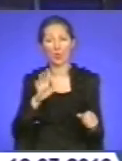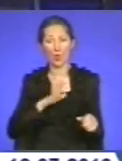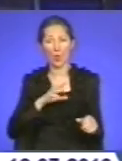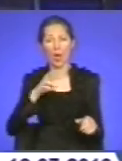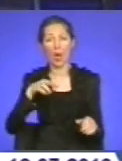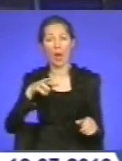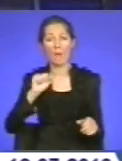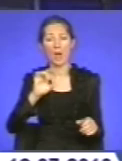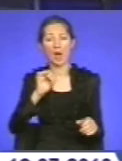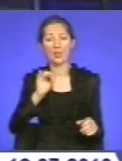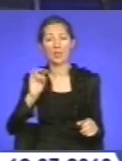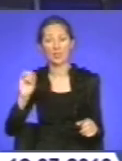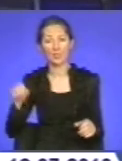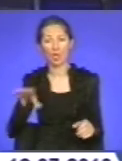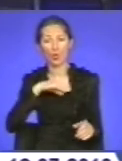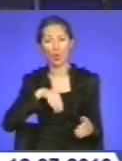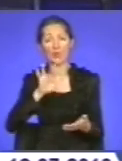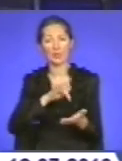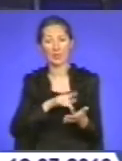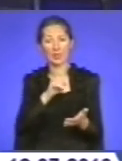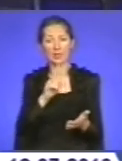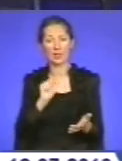Зарваниці Тербовлянського району, ознайомився з